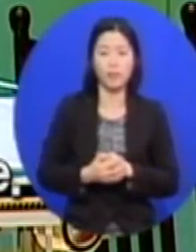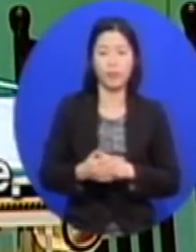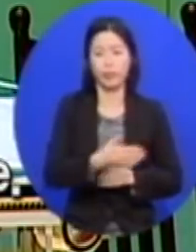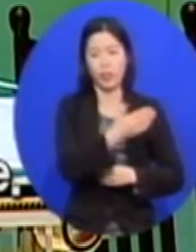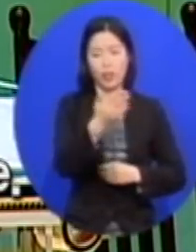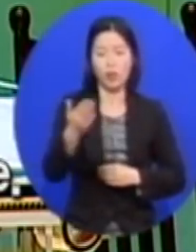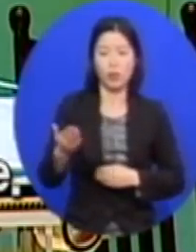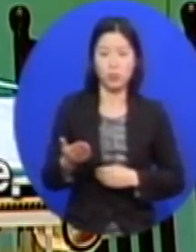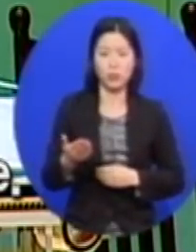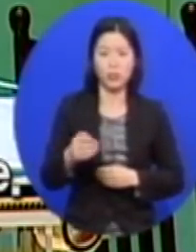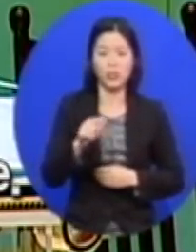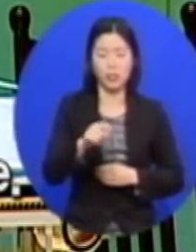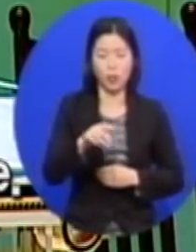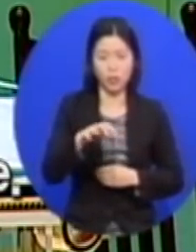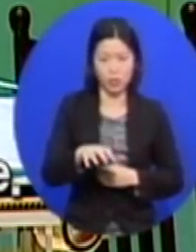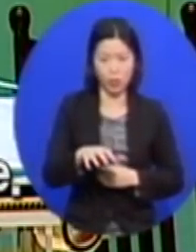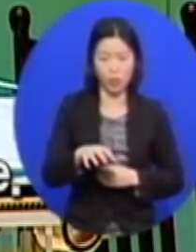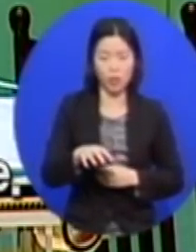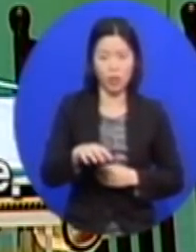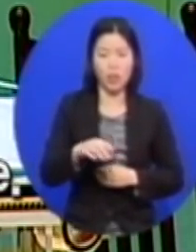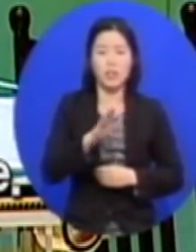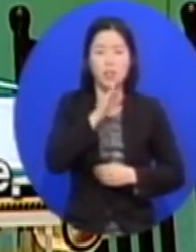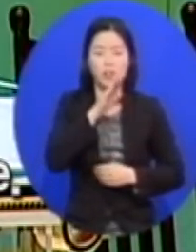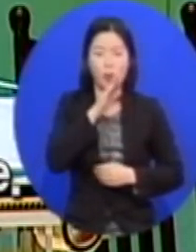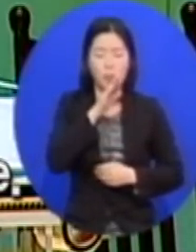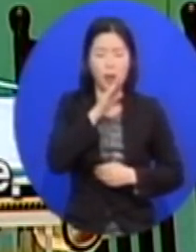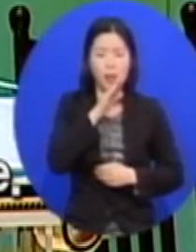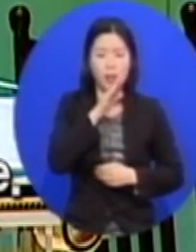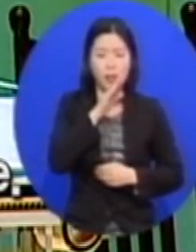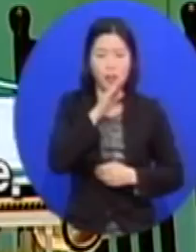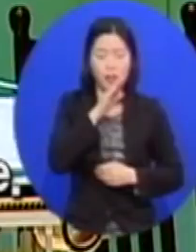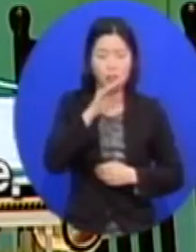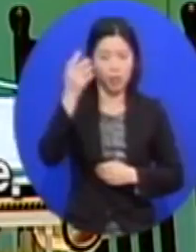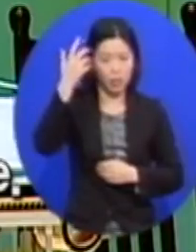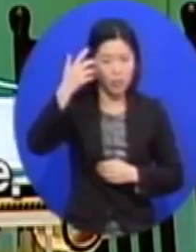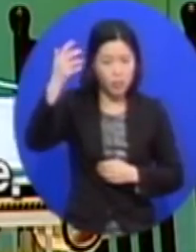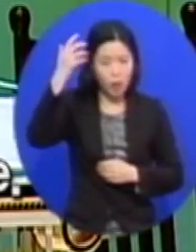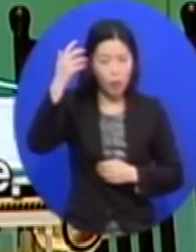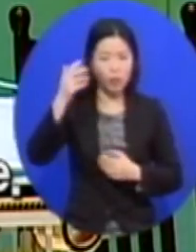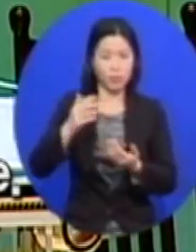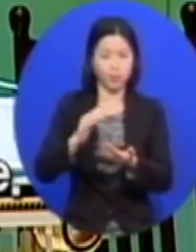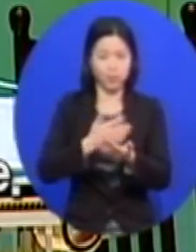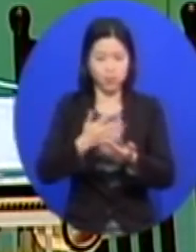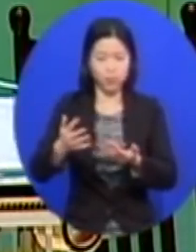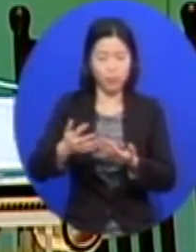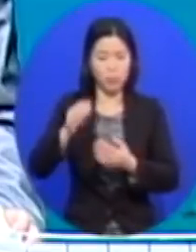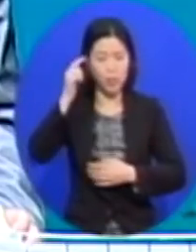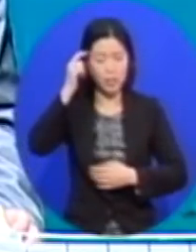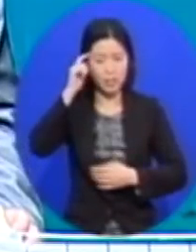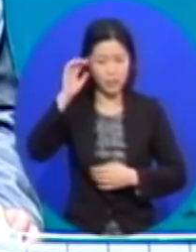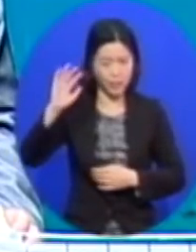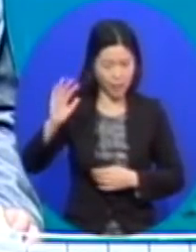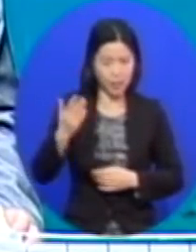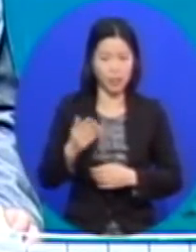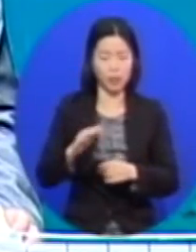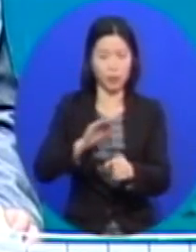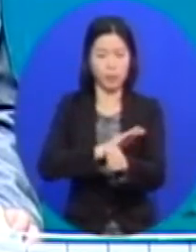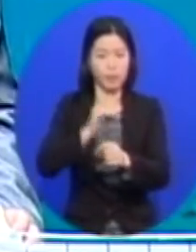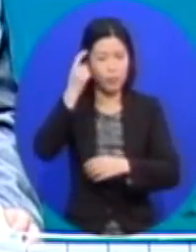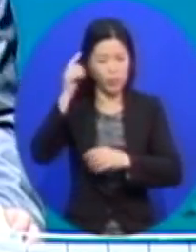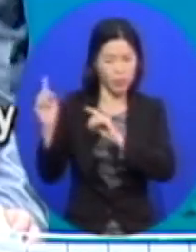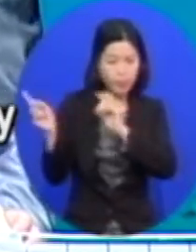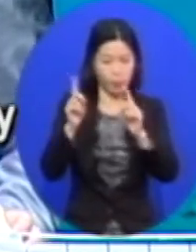여러분 여기서 우리가 정말 영웅 분들을 잘해야 합니다 정신 똑바로 차리고 봐야